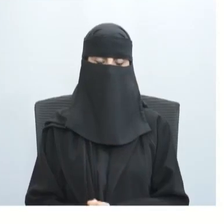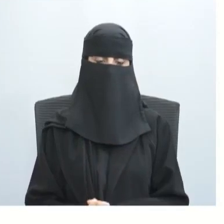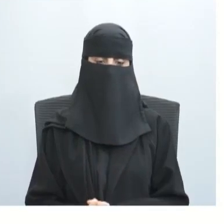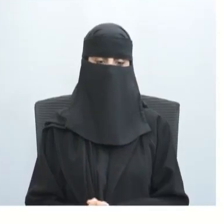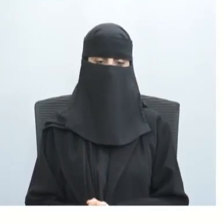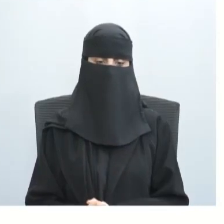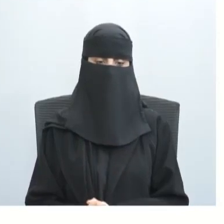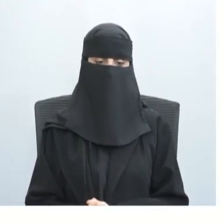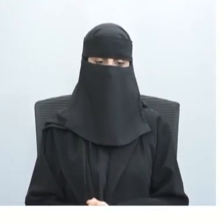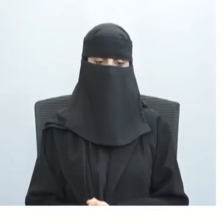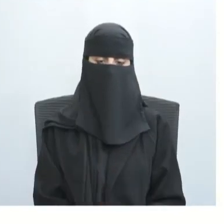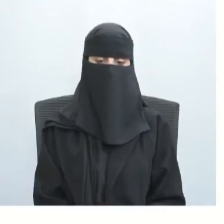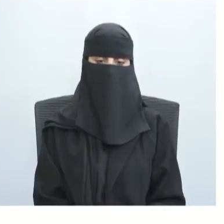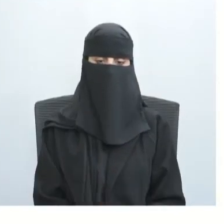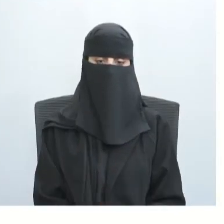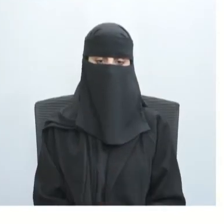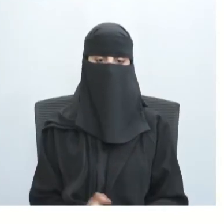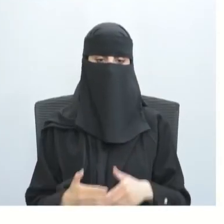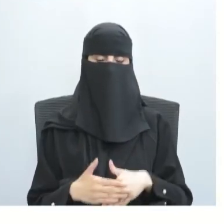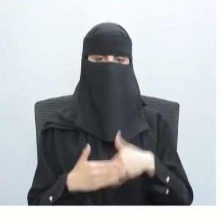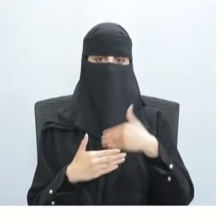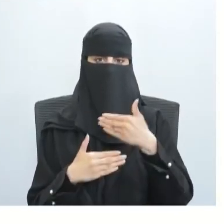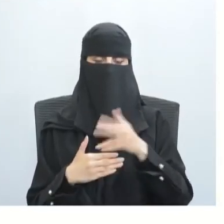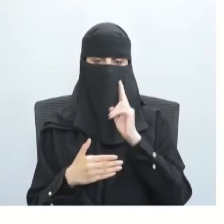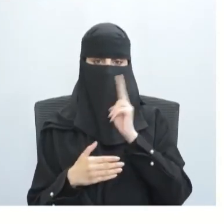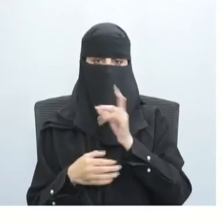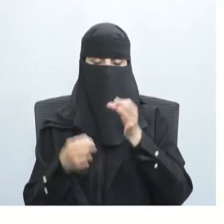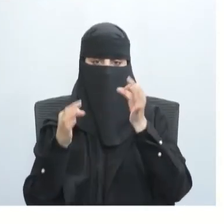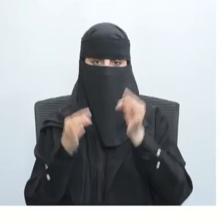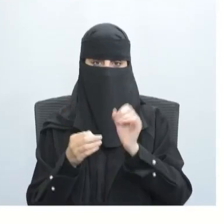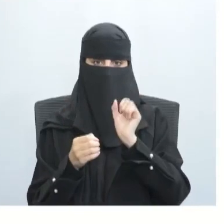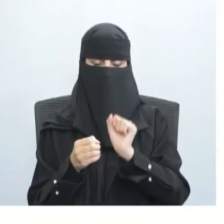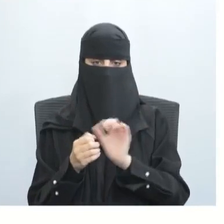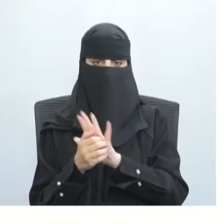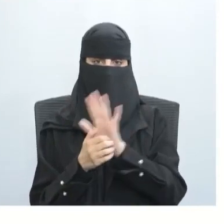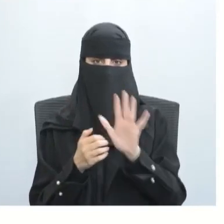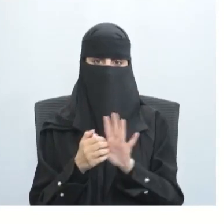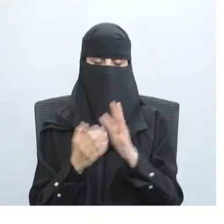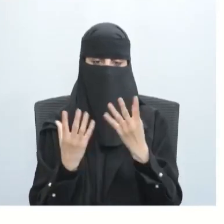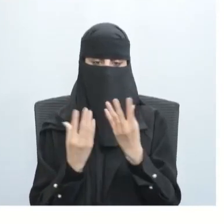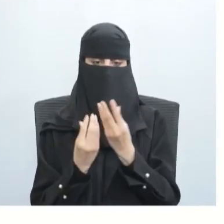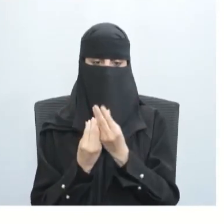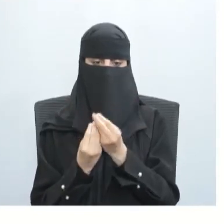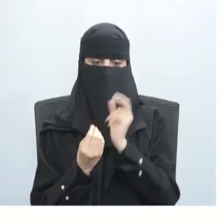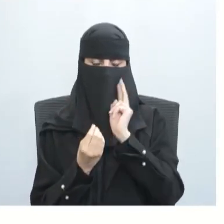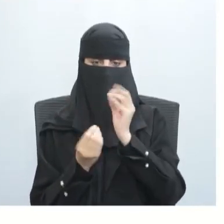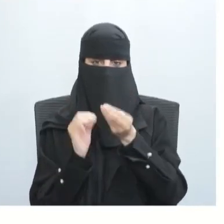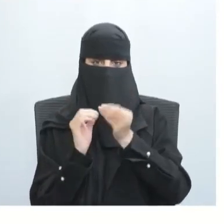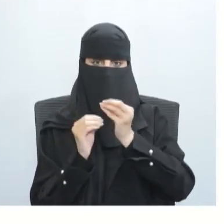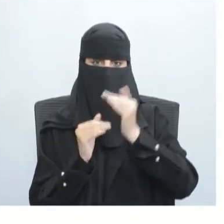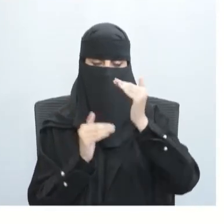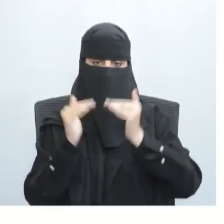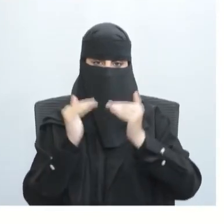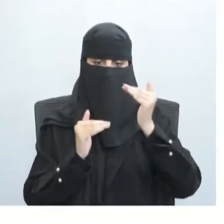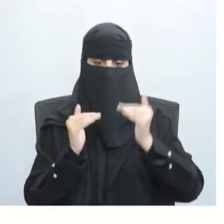او تدريج الالوان بعد ذلك نضبط الشادوز الظلال والميت تونز الدرجات اللونيه